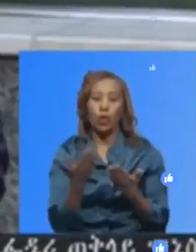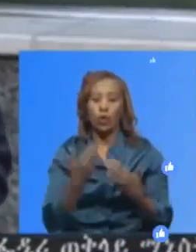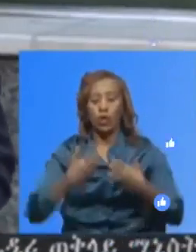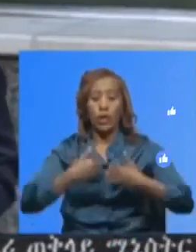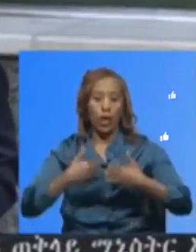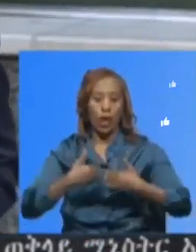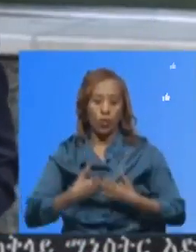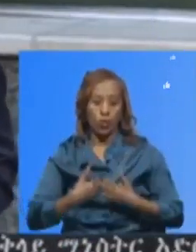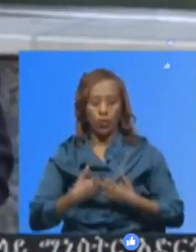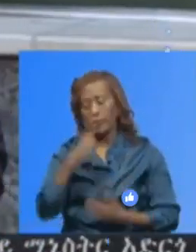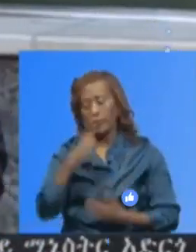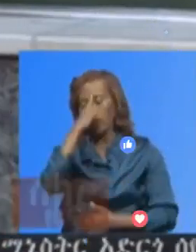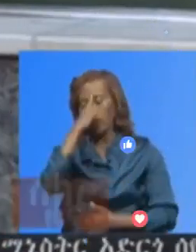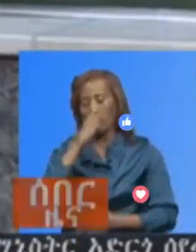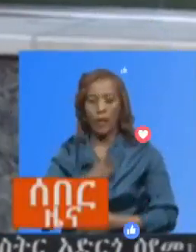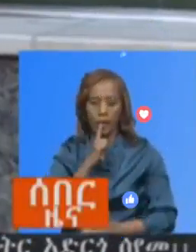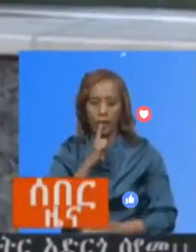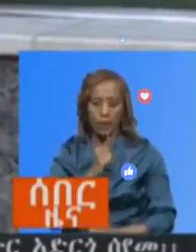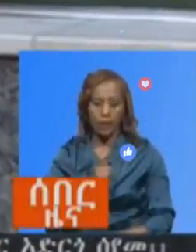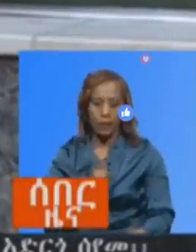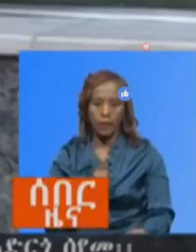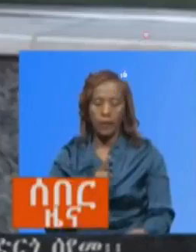እንዳሉም እናምናለን።